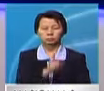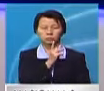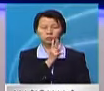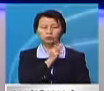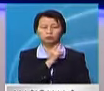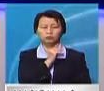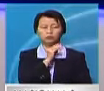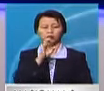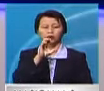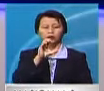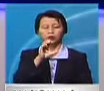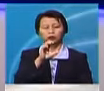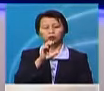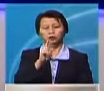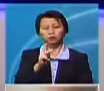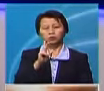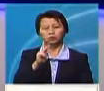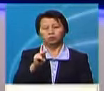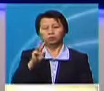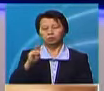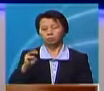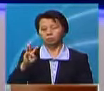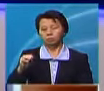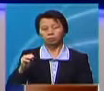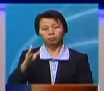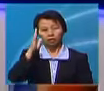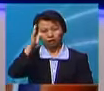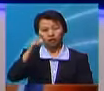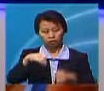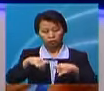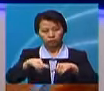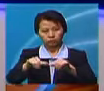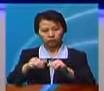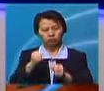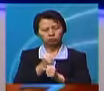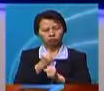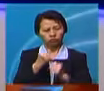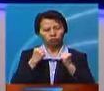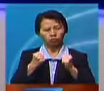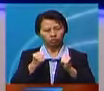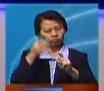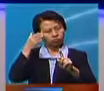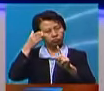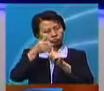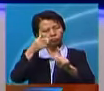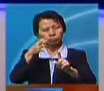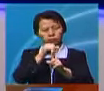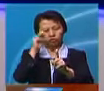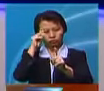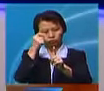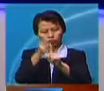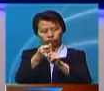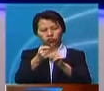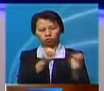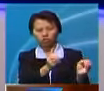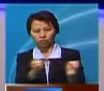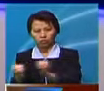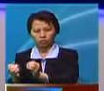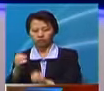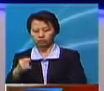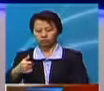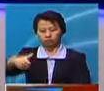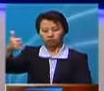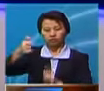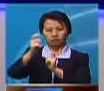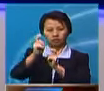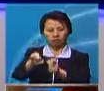Kementerian Komunikasi dan Multimedia KKMM akan terus bekerja keras untuk mencapai matlamat dan tujuan organisasi. Memenangi